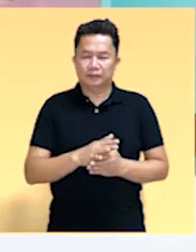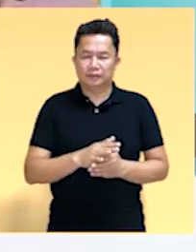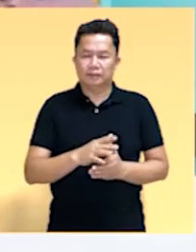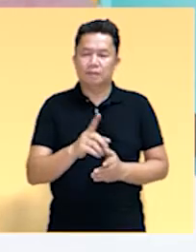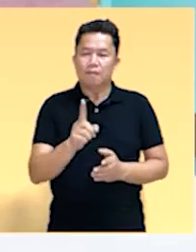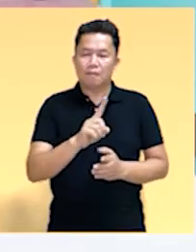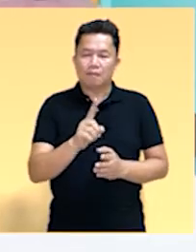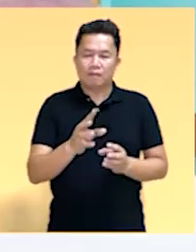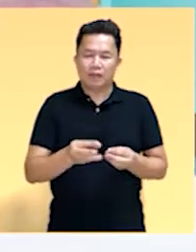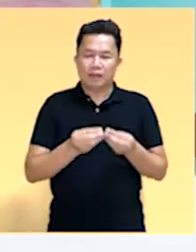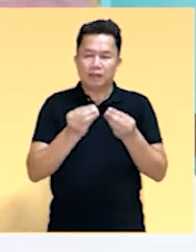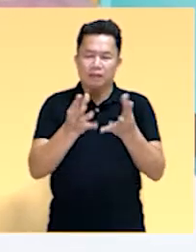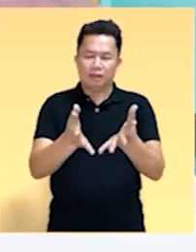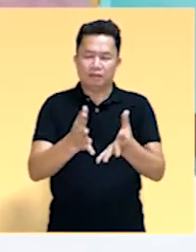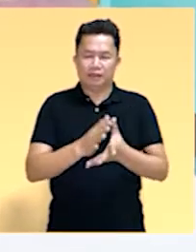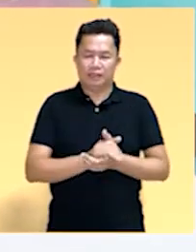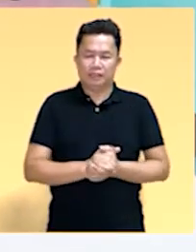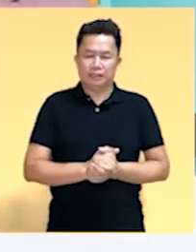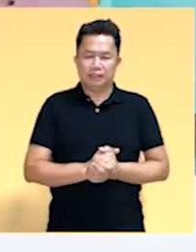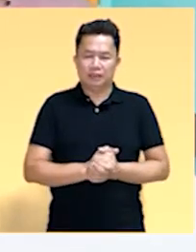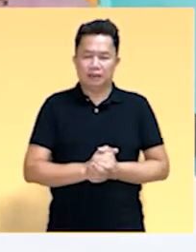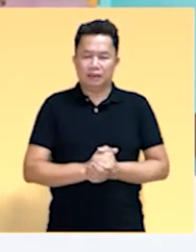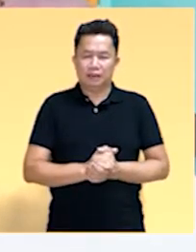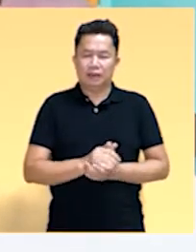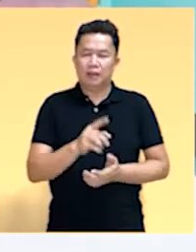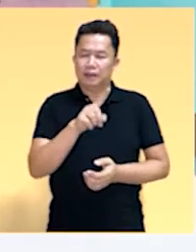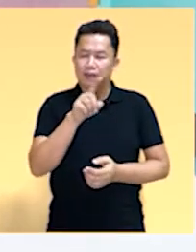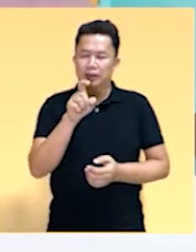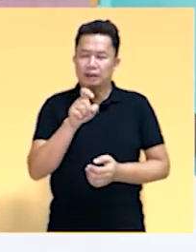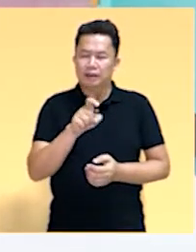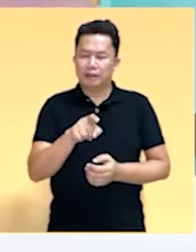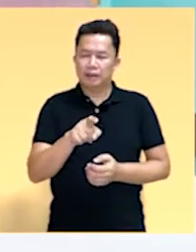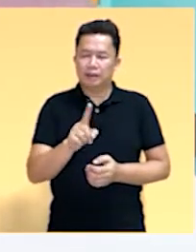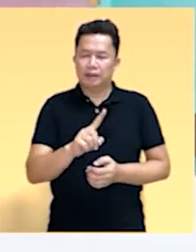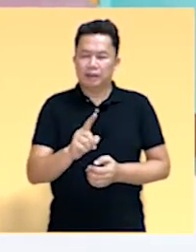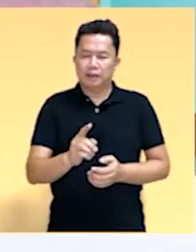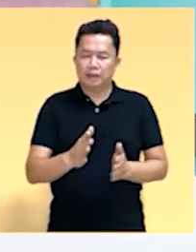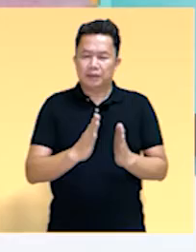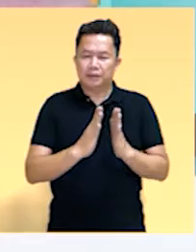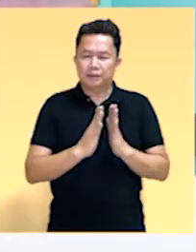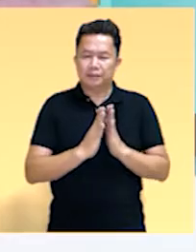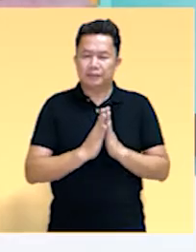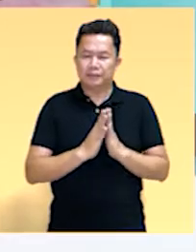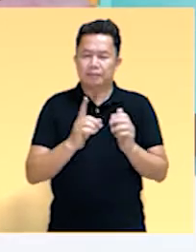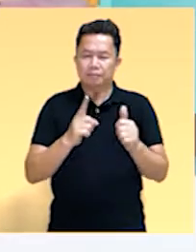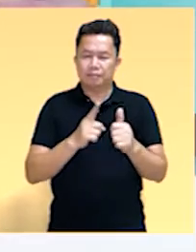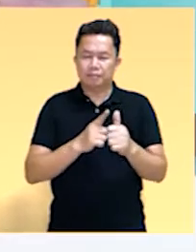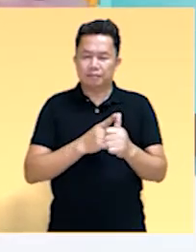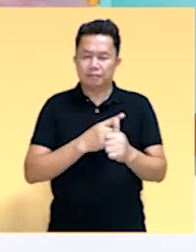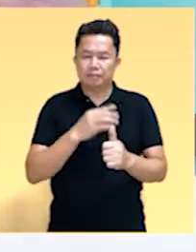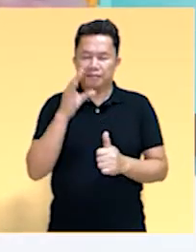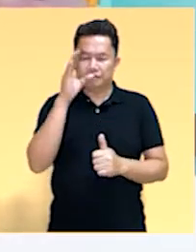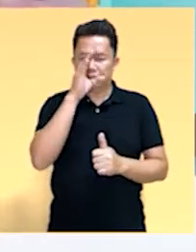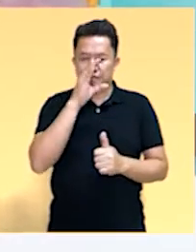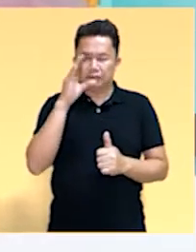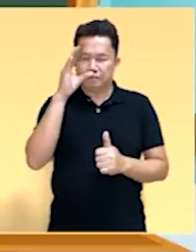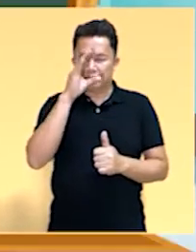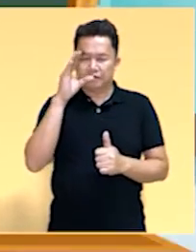what are given? Ang tanong na what is asked ang una nating aalamin.